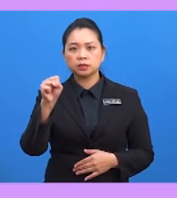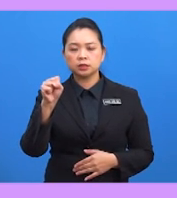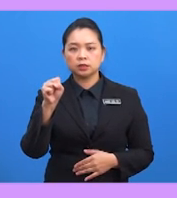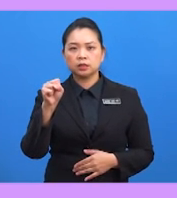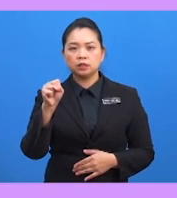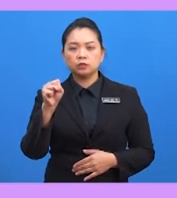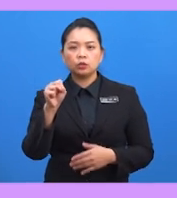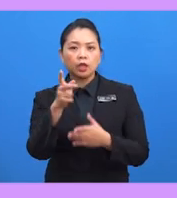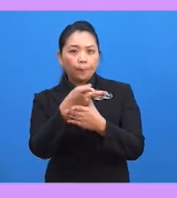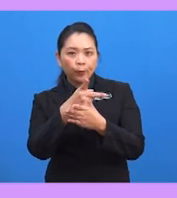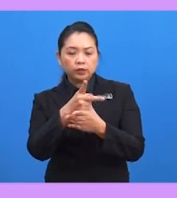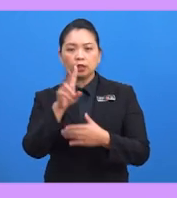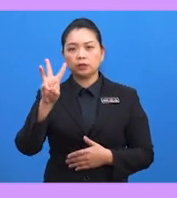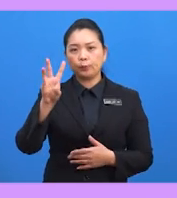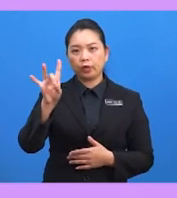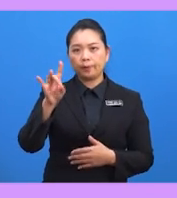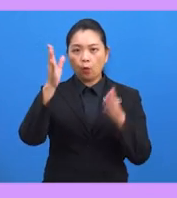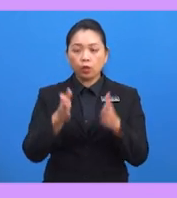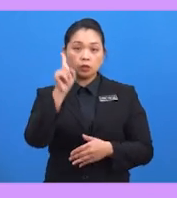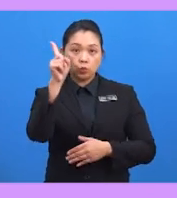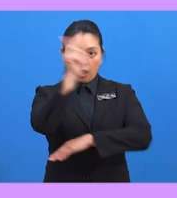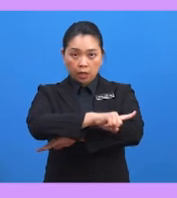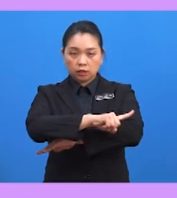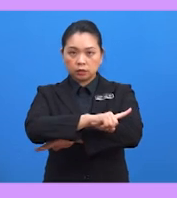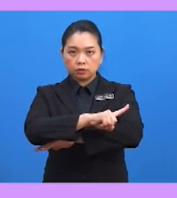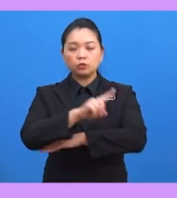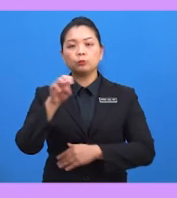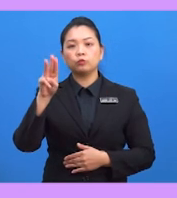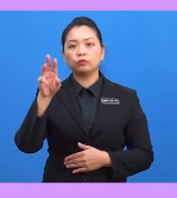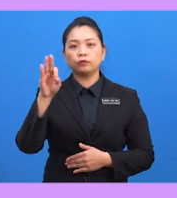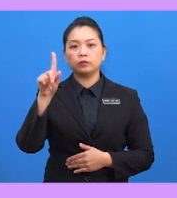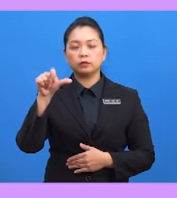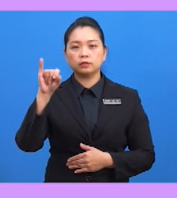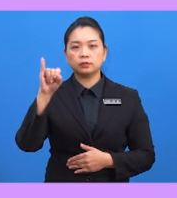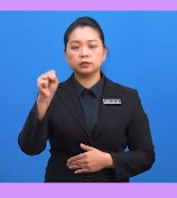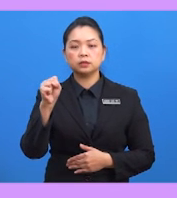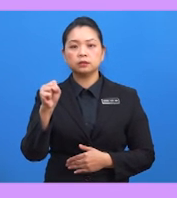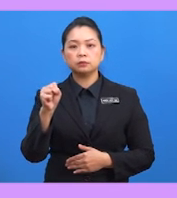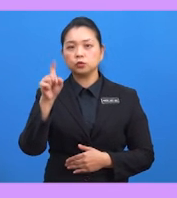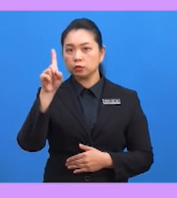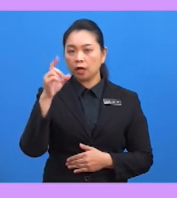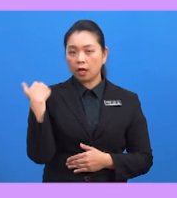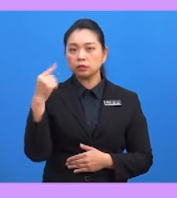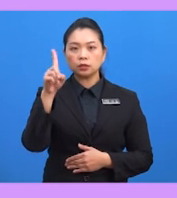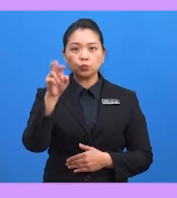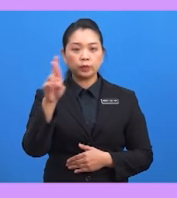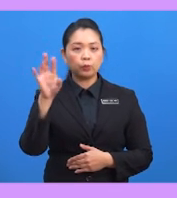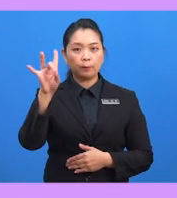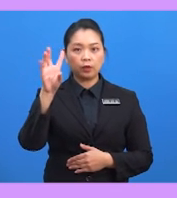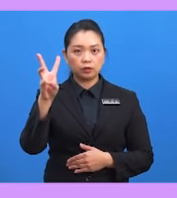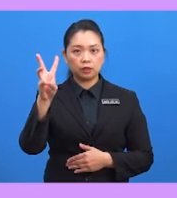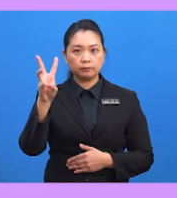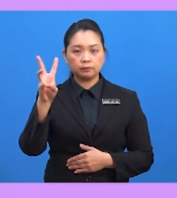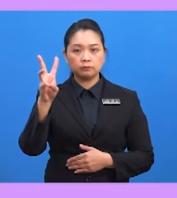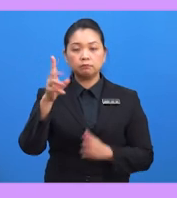muflis setiap hari. 1,086 orang penjawat awam muflis. Persoalannya, mengapakah keadaan ini